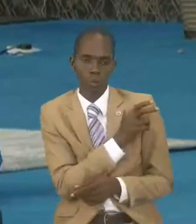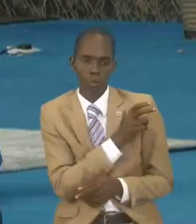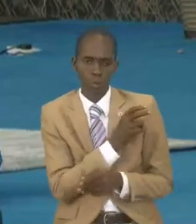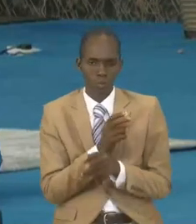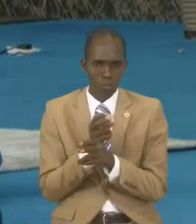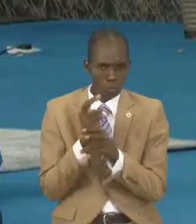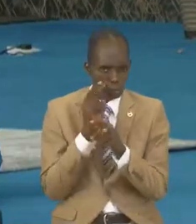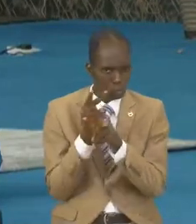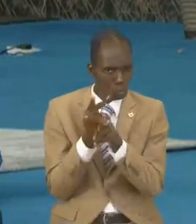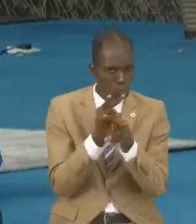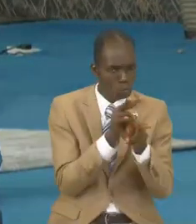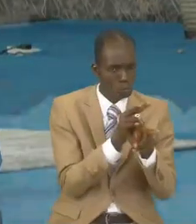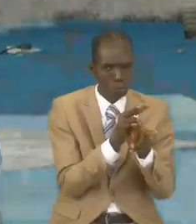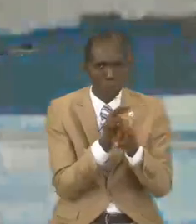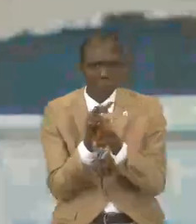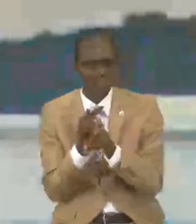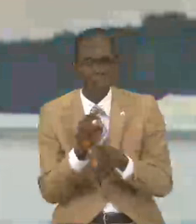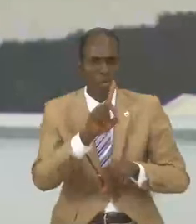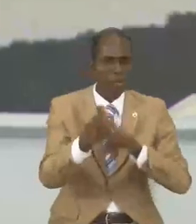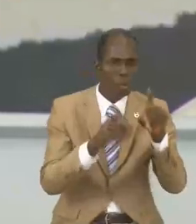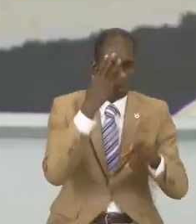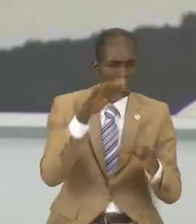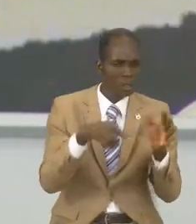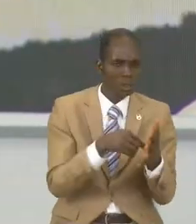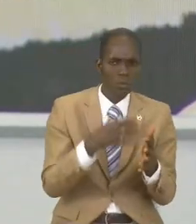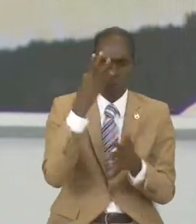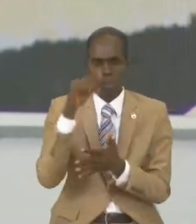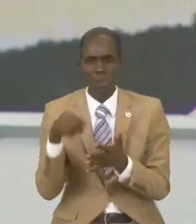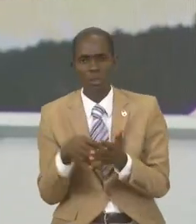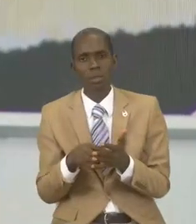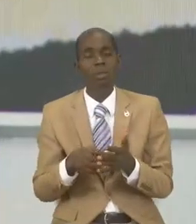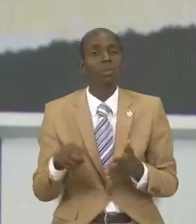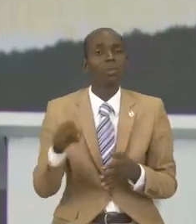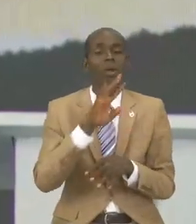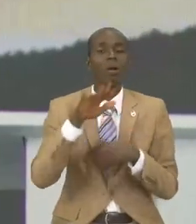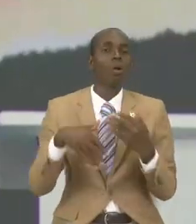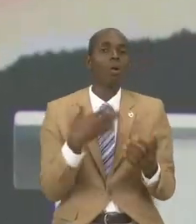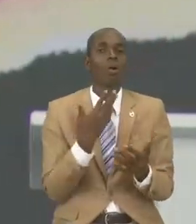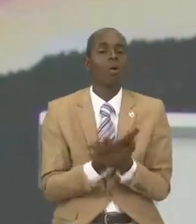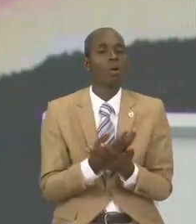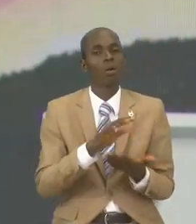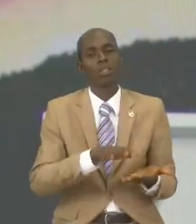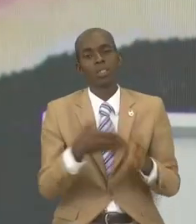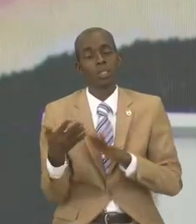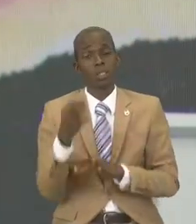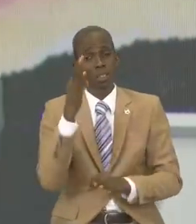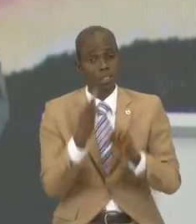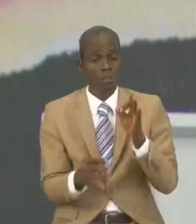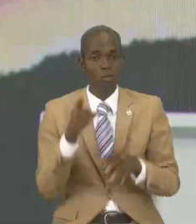courir après toi. Pourquoi ceci? Pourquoi ceci? Pourquoi cela? Tout est crucifié. Si tu es en